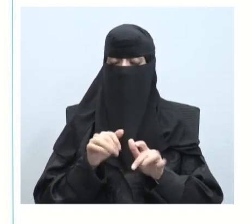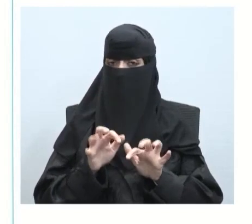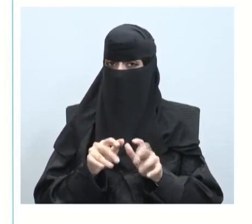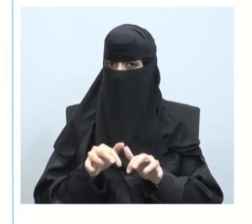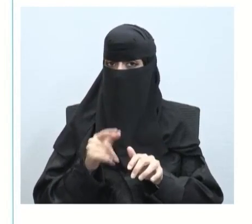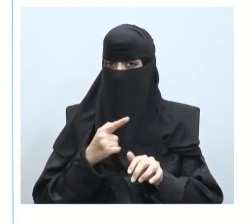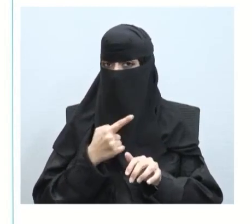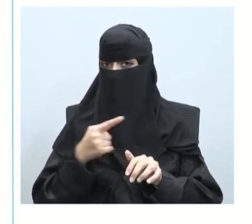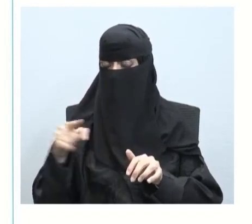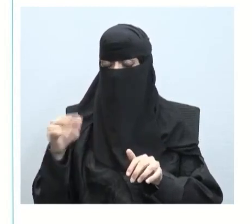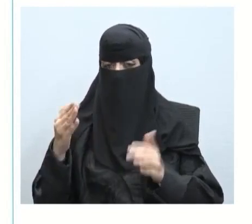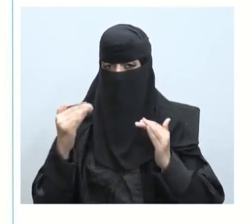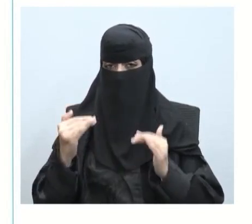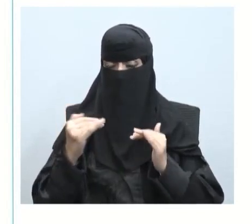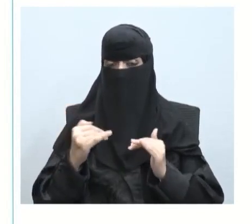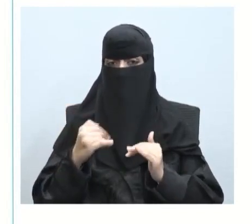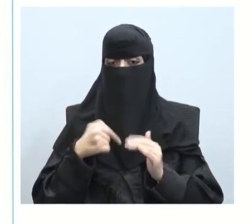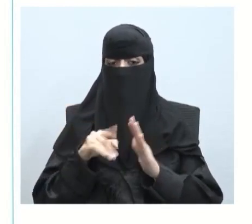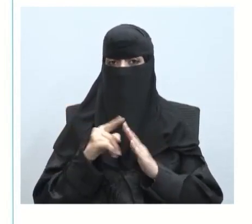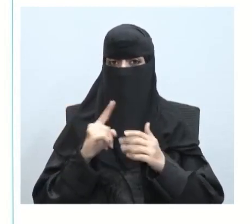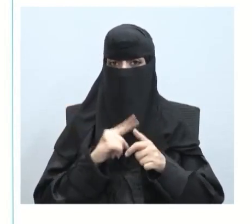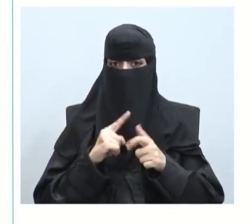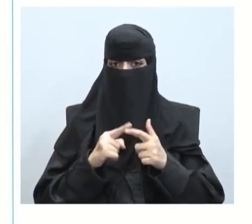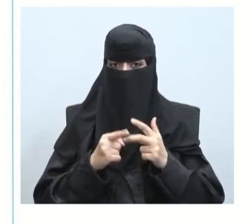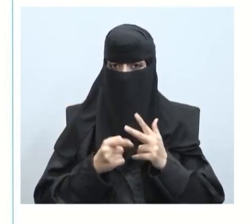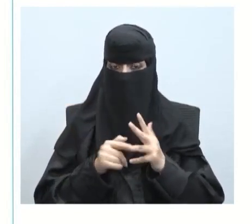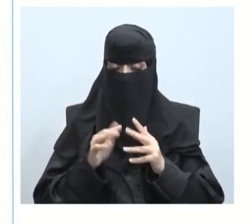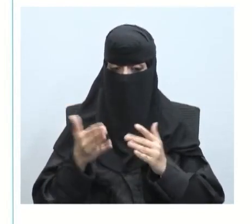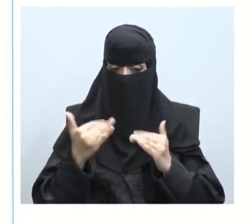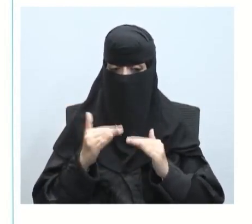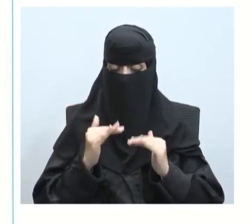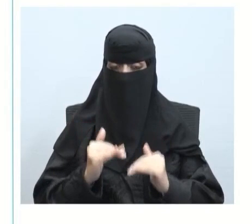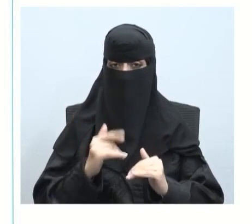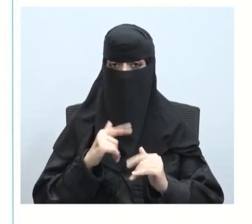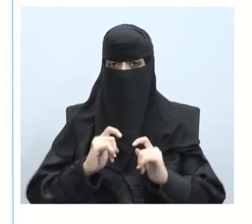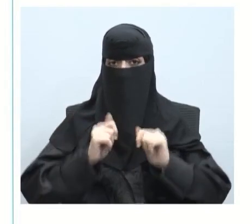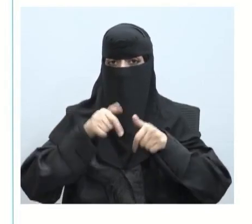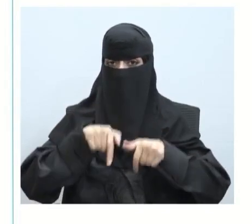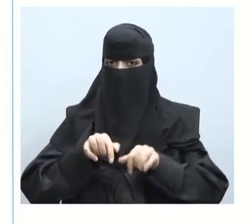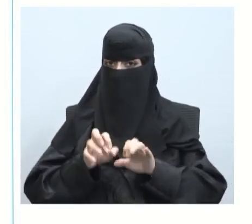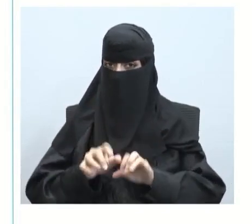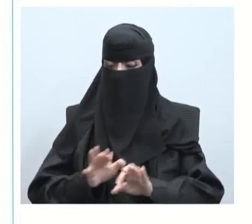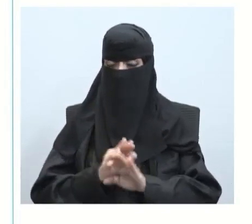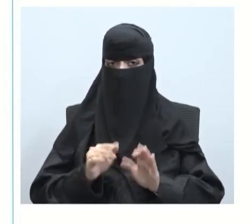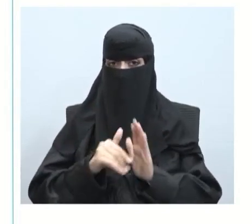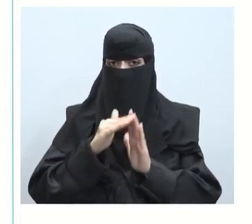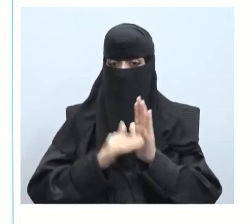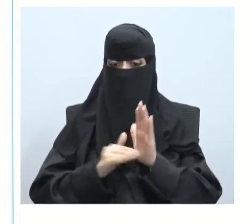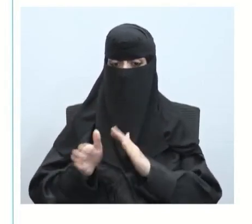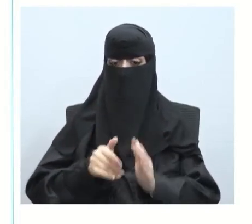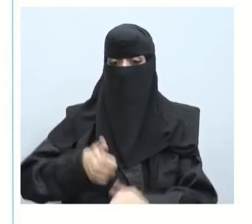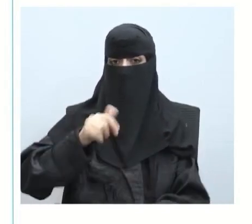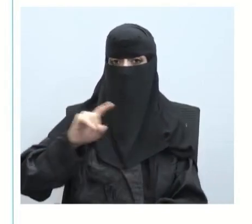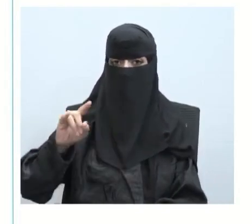وهو العنوان، ايضا التوبيك ويست دروبز الذي سنقوم ايضا بكتابته في برنامج الام كيو تي